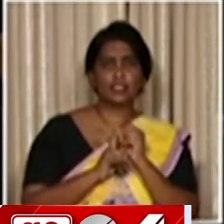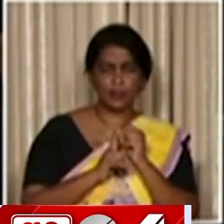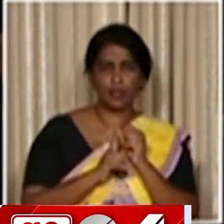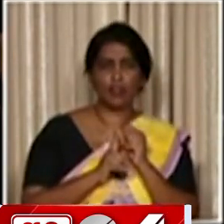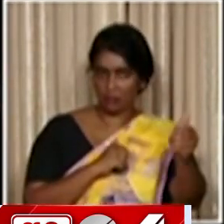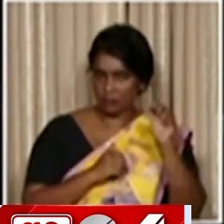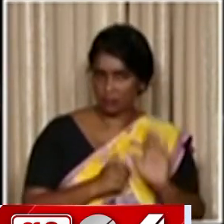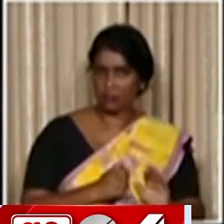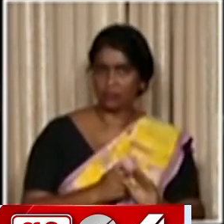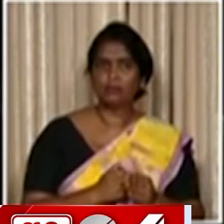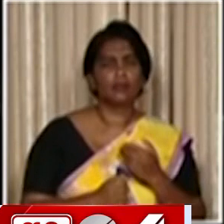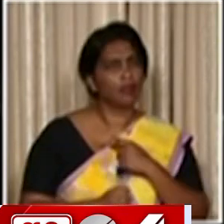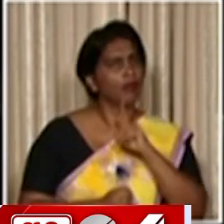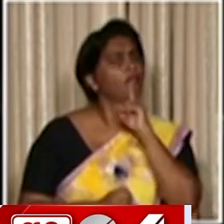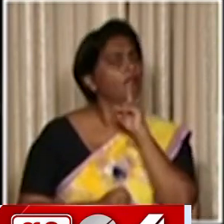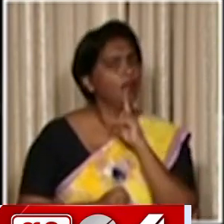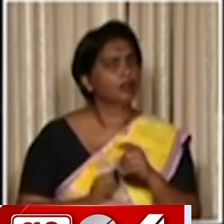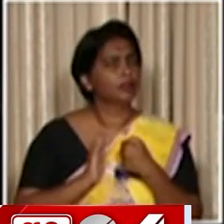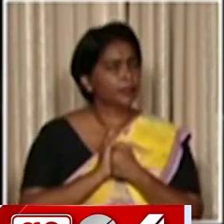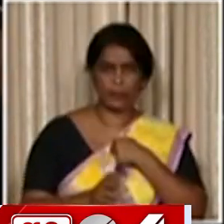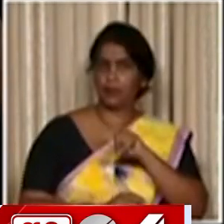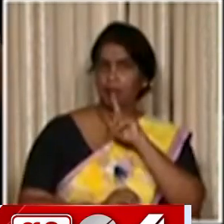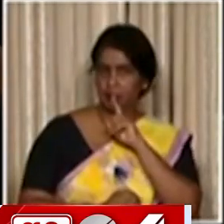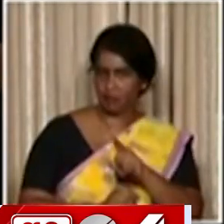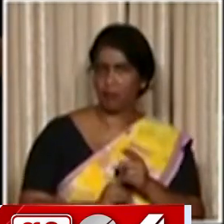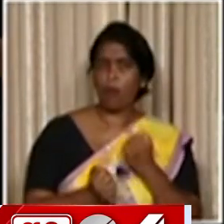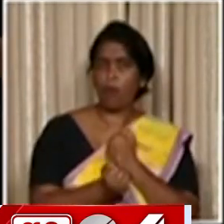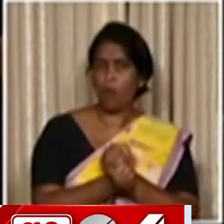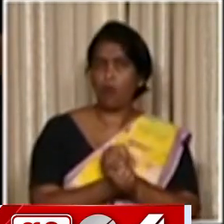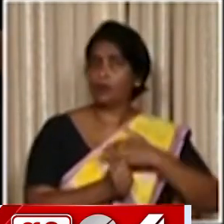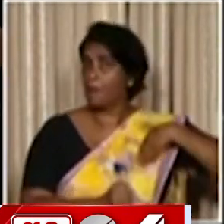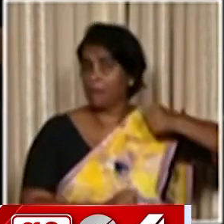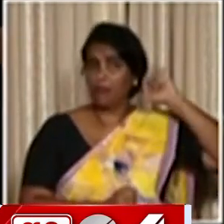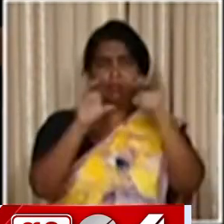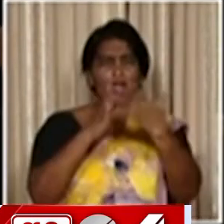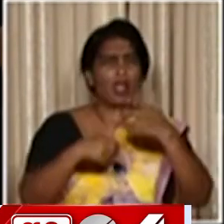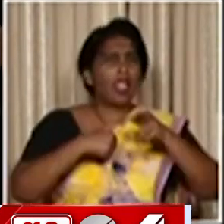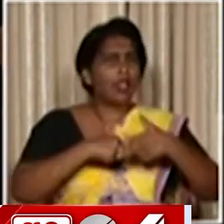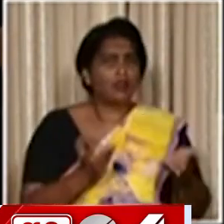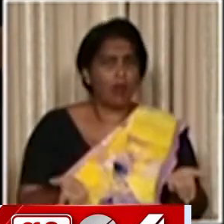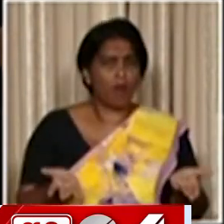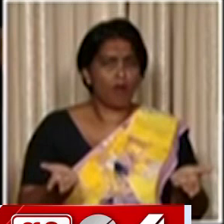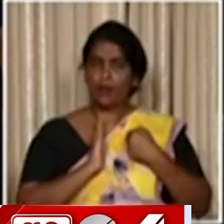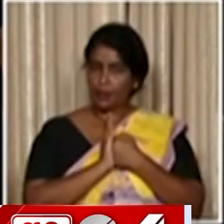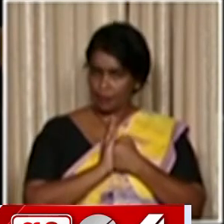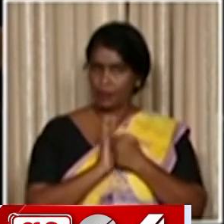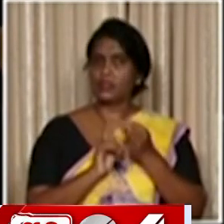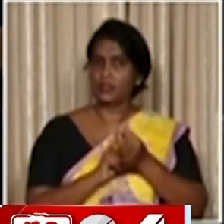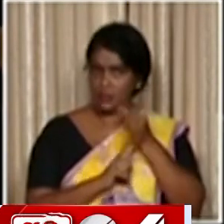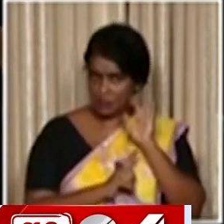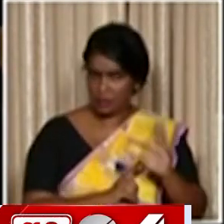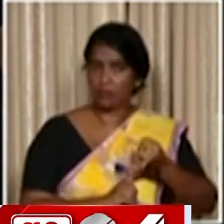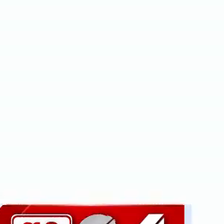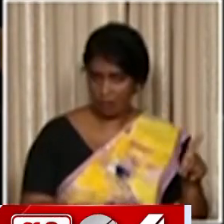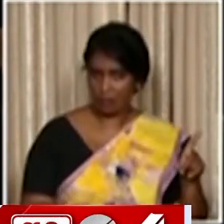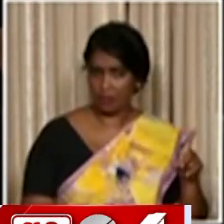යකා නටයි කියලා මම ඔබතුමන්ගෙන් අහන්නේ ගරු අගමැතිතුමගෙන් අහන්නේ පොලිස්පතිවරයෙක් මොකද්ද මේකට හේතුව ඒ කියන්නේ ගරු ජනාධිපතිතුමා එතුමාගේ